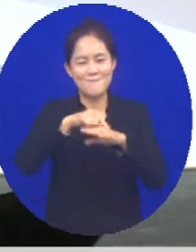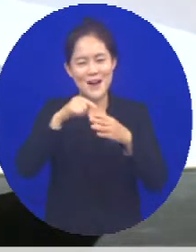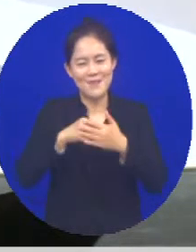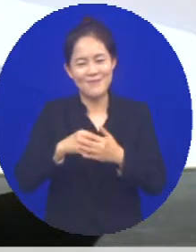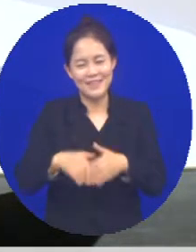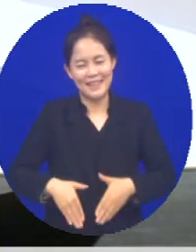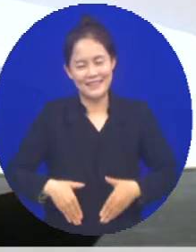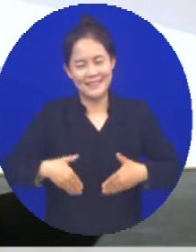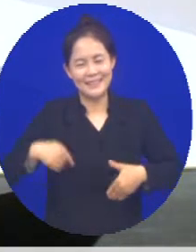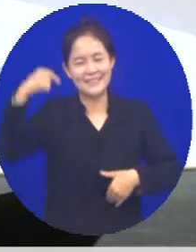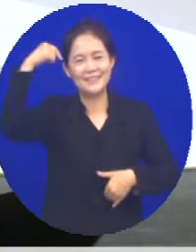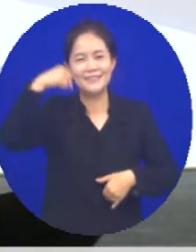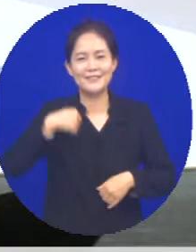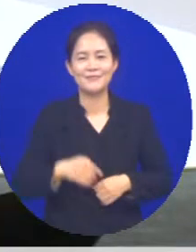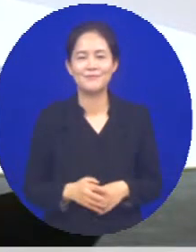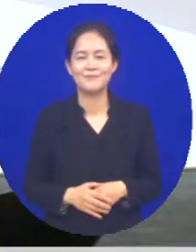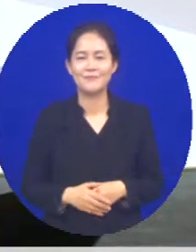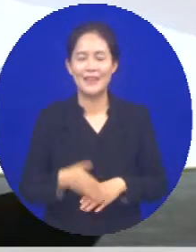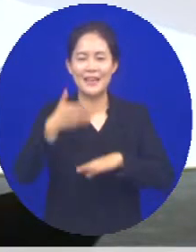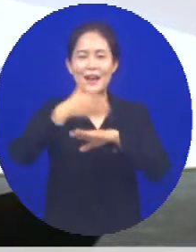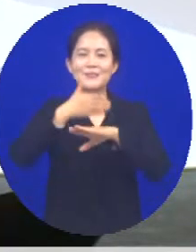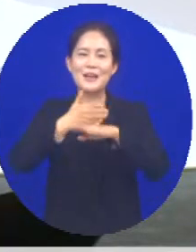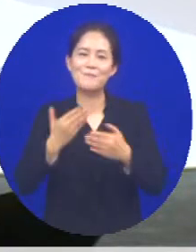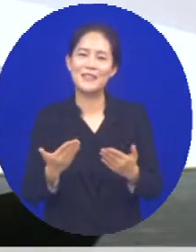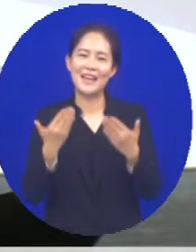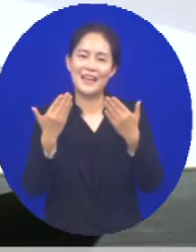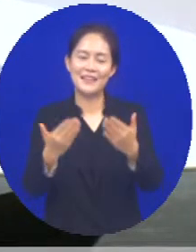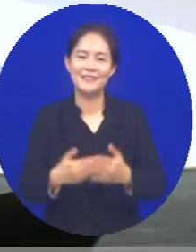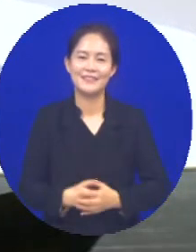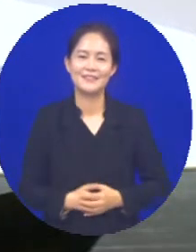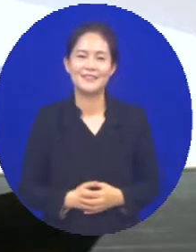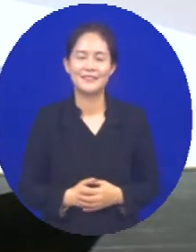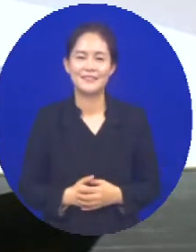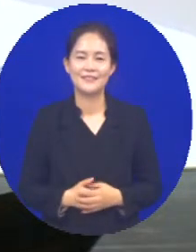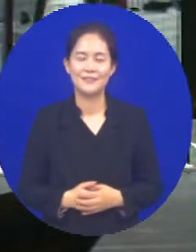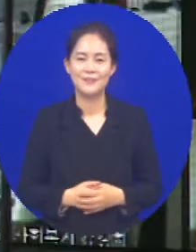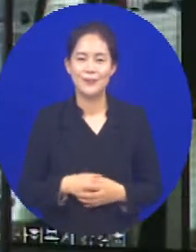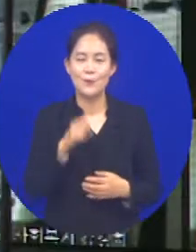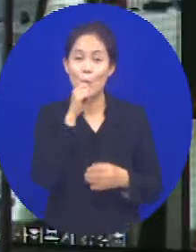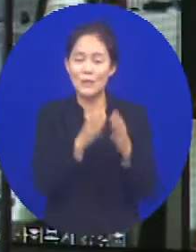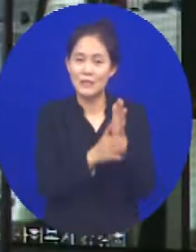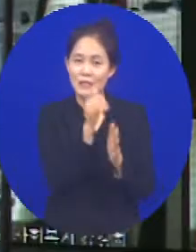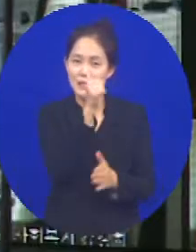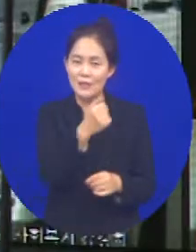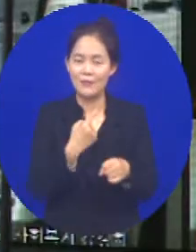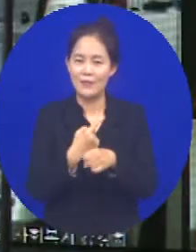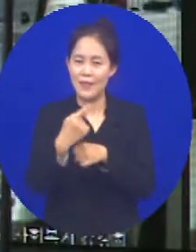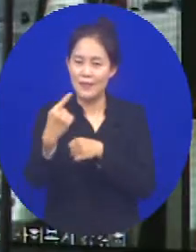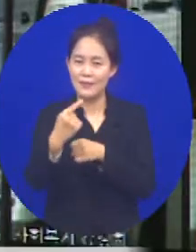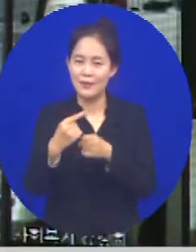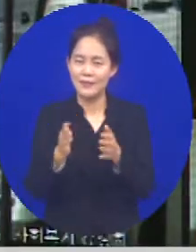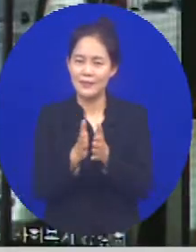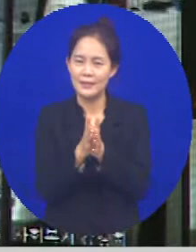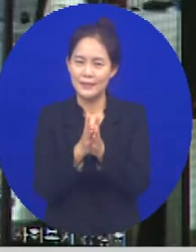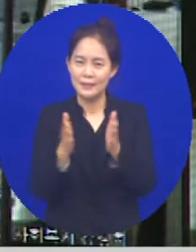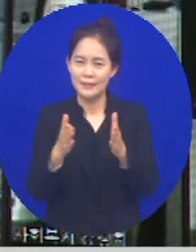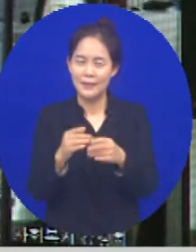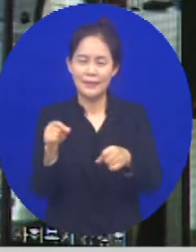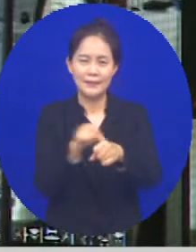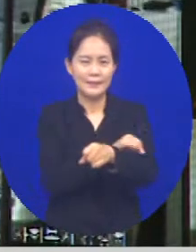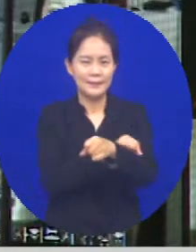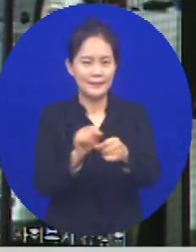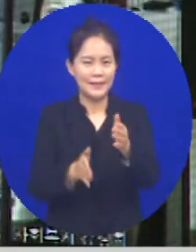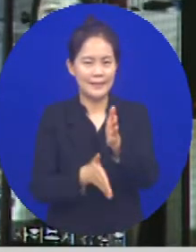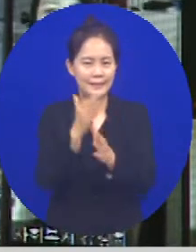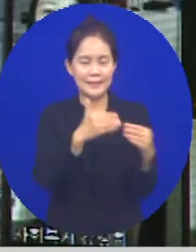쥬어는 물어봐요 르 아 방법을 5 1 대 끈기 시장은 내년 출범 않은